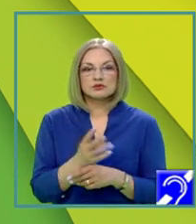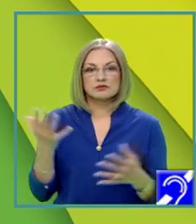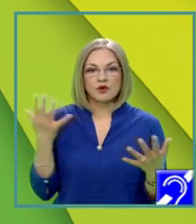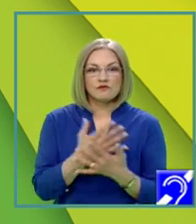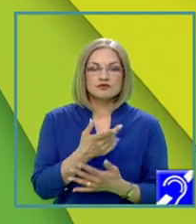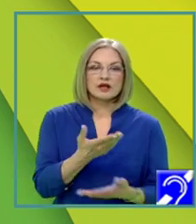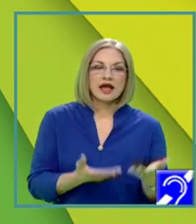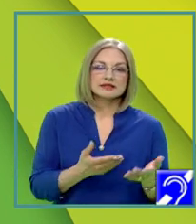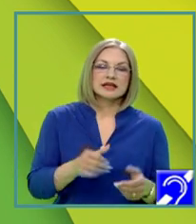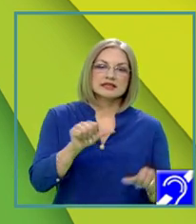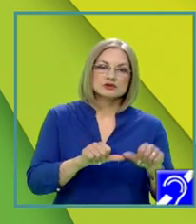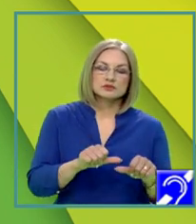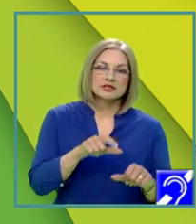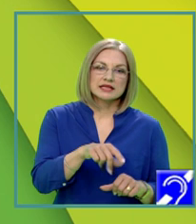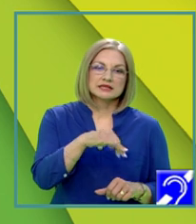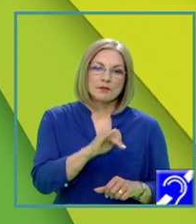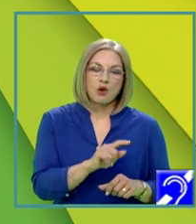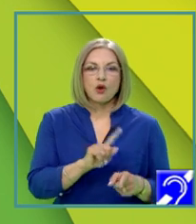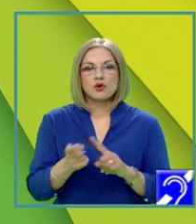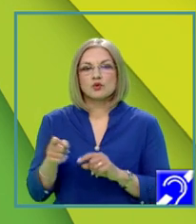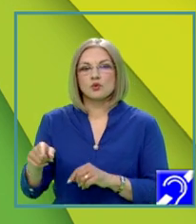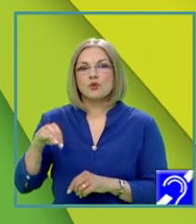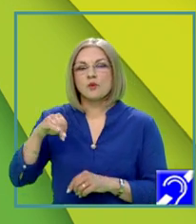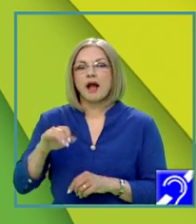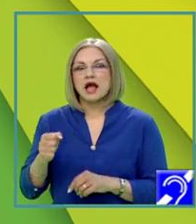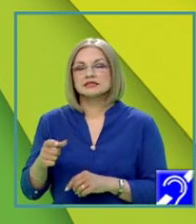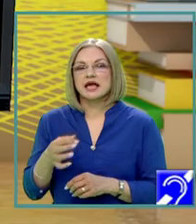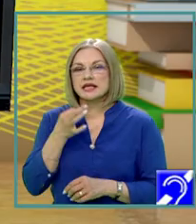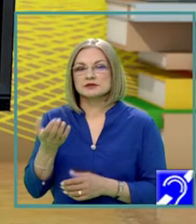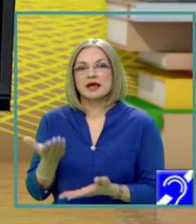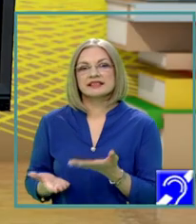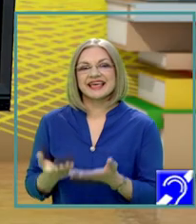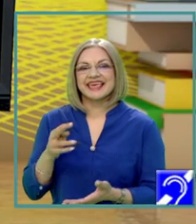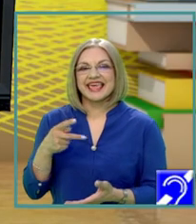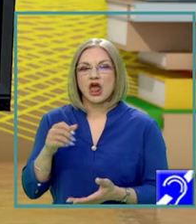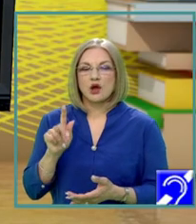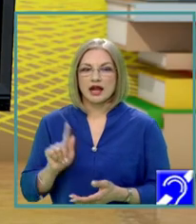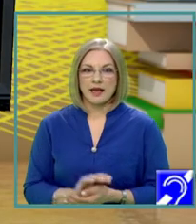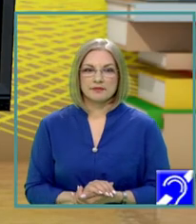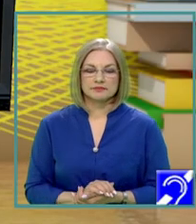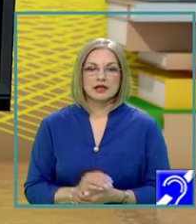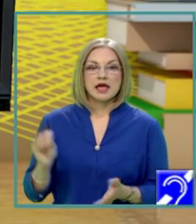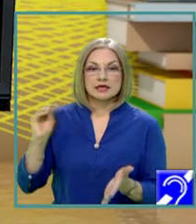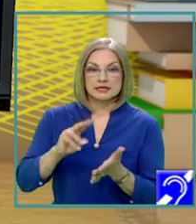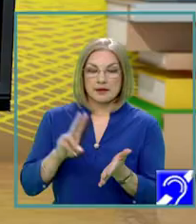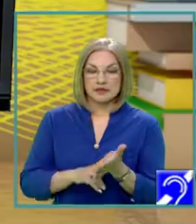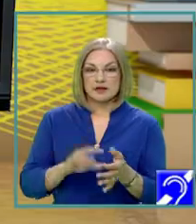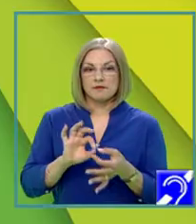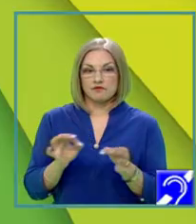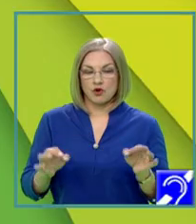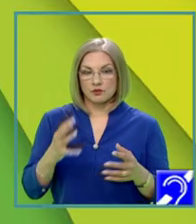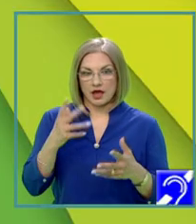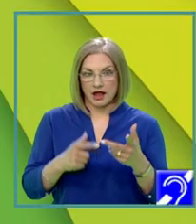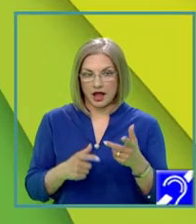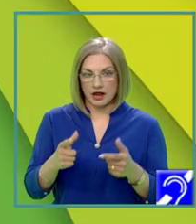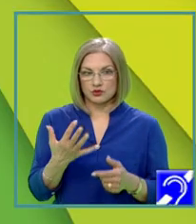de substanță exprimată în mall cu masa exprimată în kilograme aplicăm formula de calcul tinem cont așa cum am spus de numărul